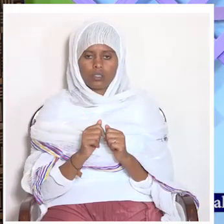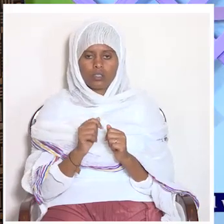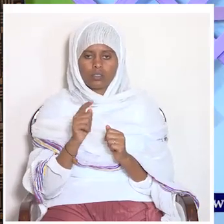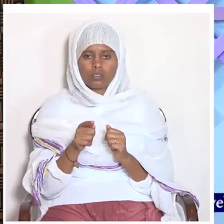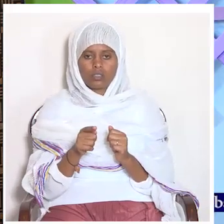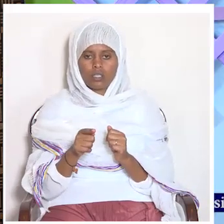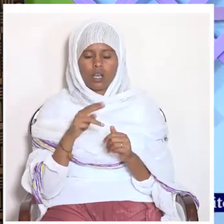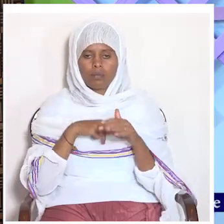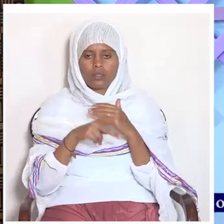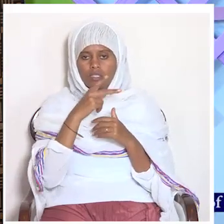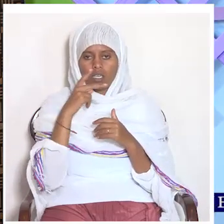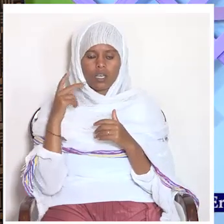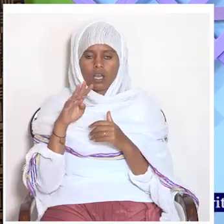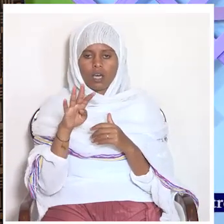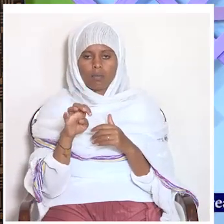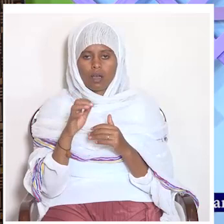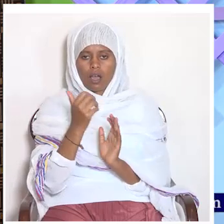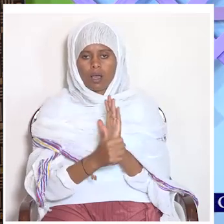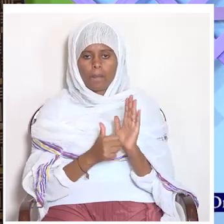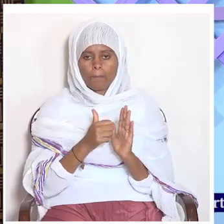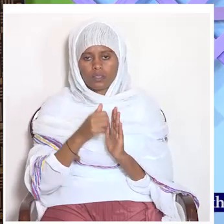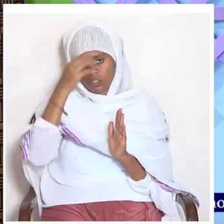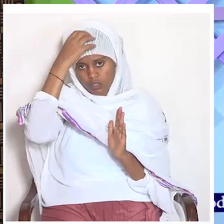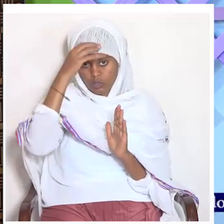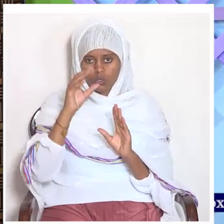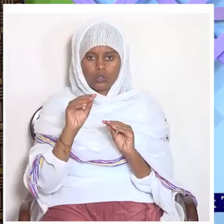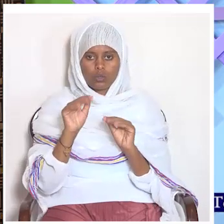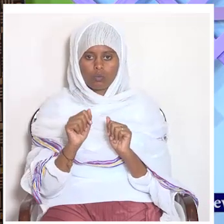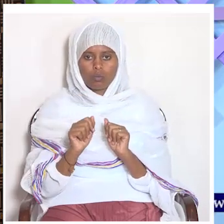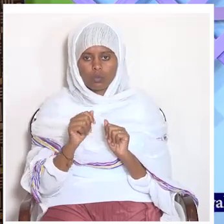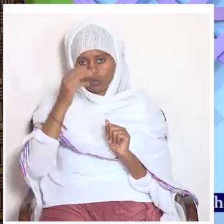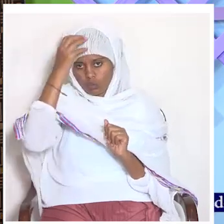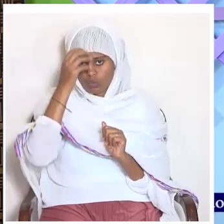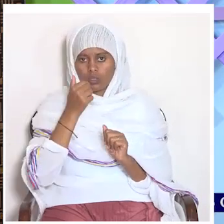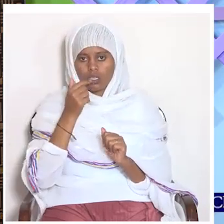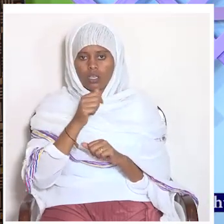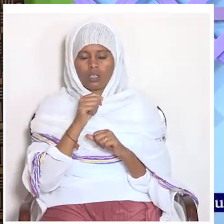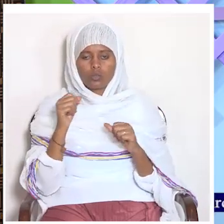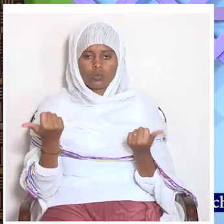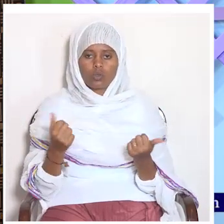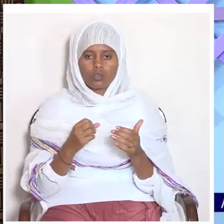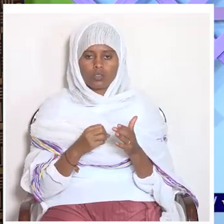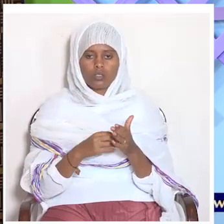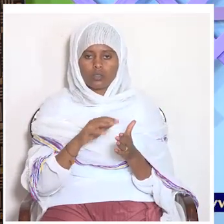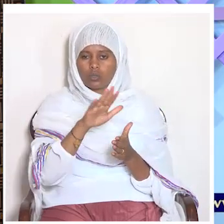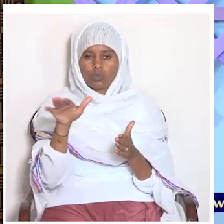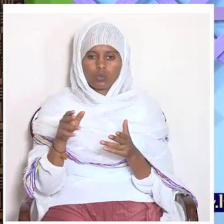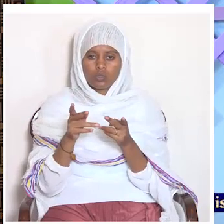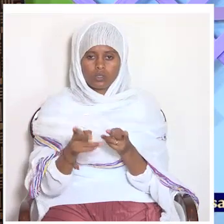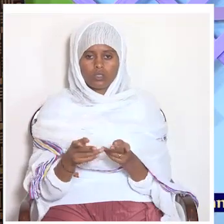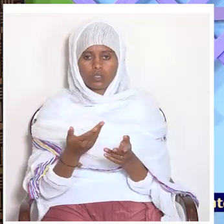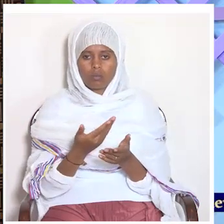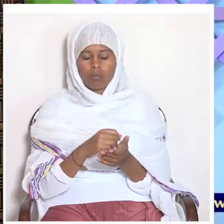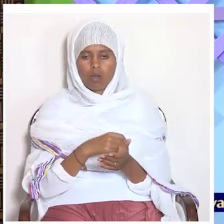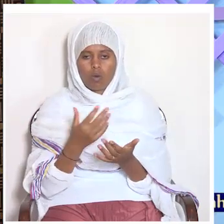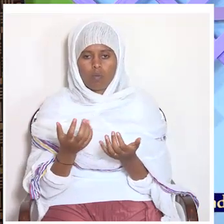ንህቦ ኢና። እዚ ድማ ኣብ እስራኤል 40 ዓመት ነጊሱ እዩ እሞ ንጉስ ኢልና ድማ ንጽውዖ። ስለዚ ኩሉ